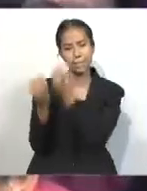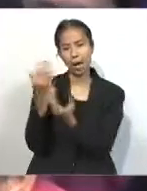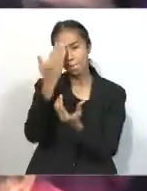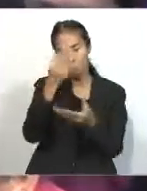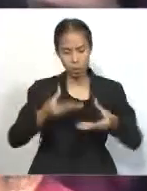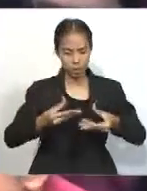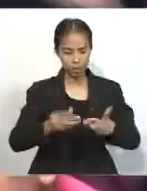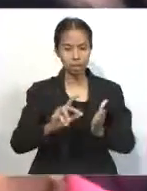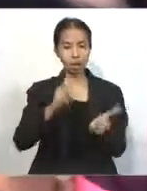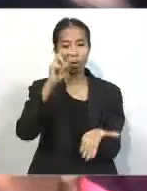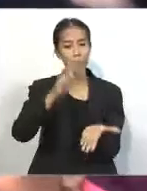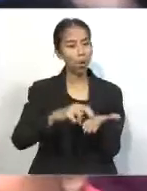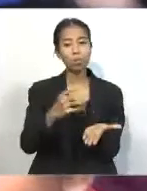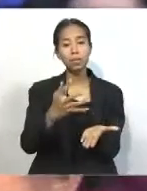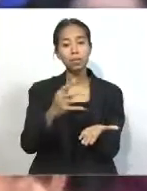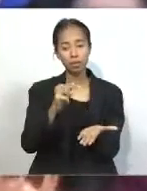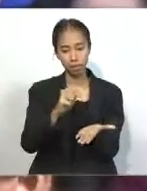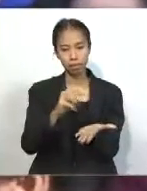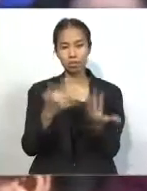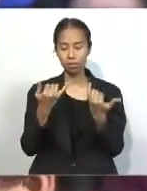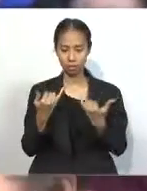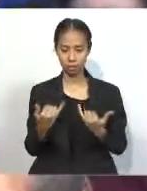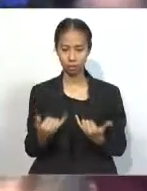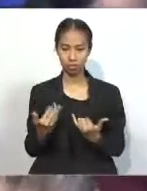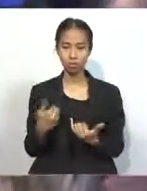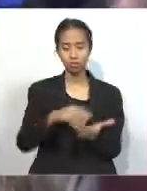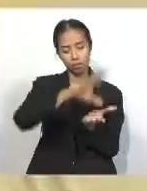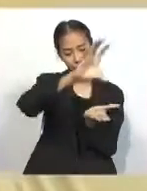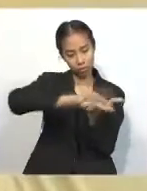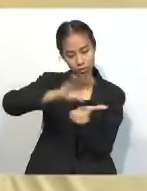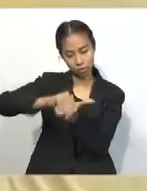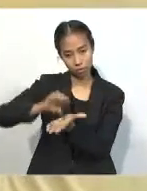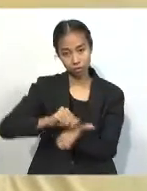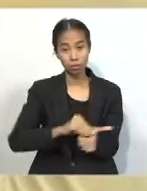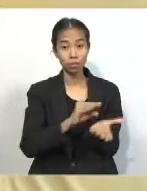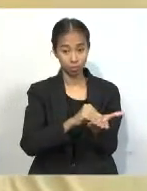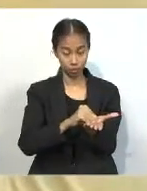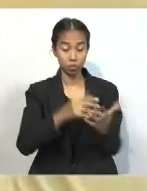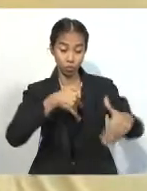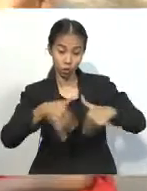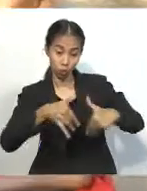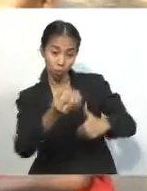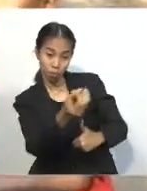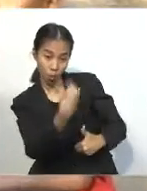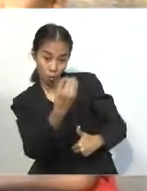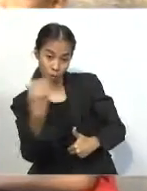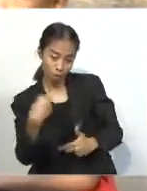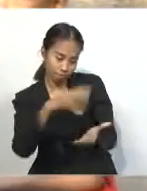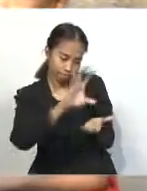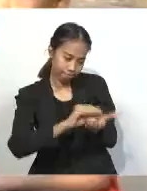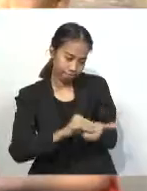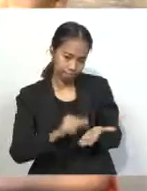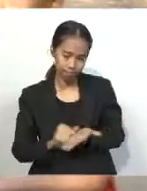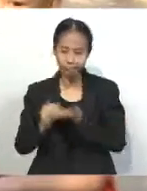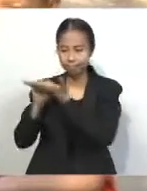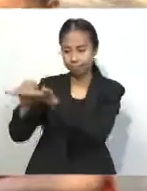รับทางรัฐมนตรีประจำสำนักนายกรัฐมนตรีก็ได้นำข้อมูลทั้งหมดนะคะที่รับฟังจากประชาชนเตรียมเสนอห